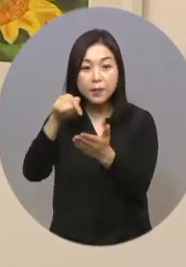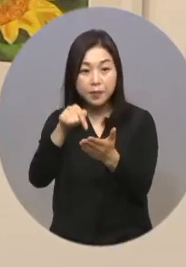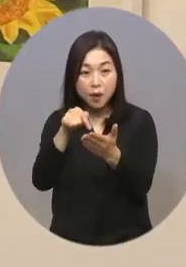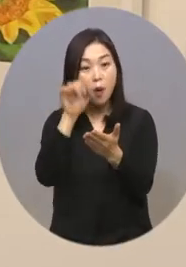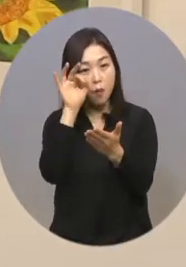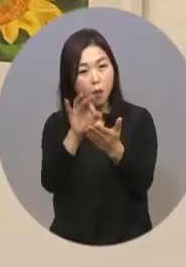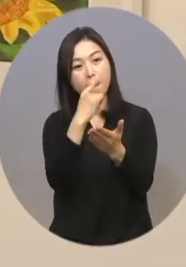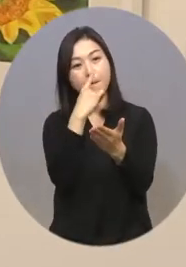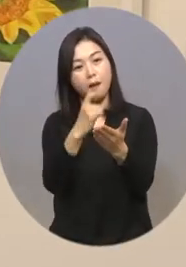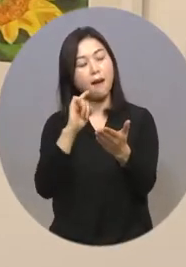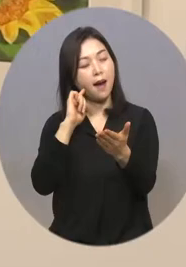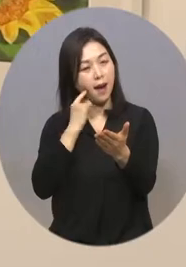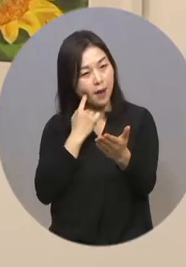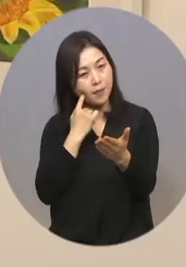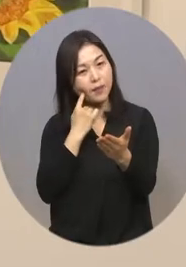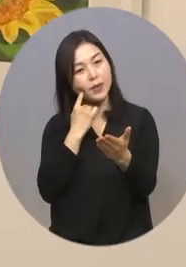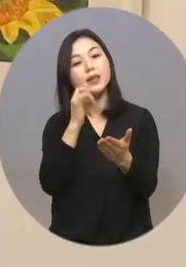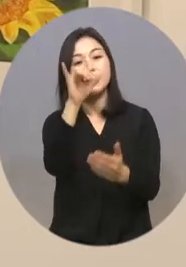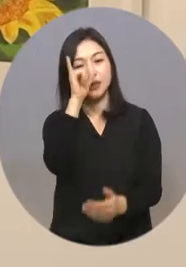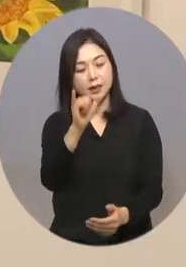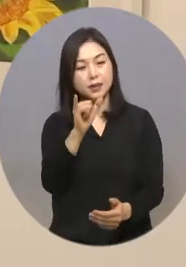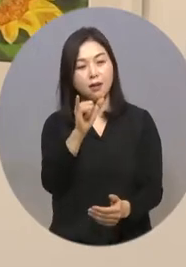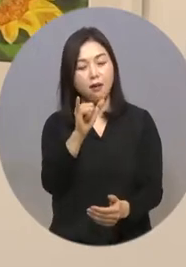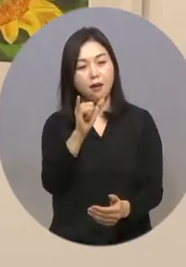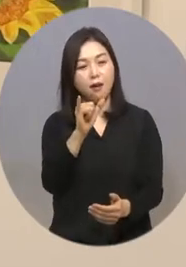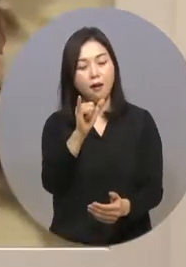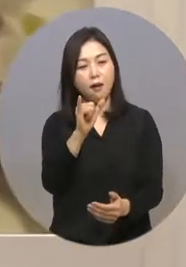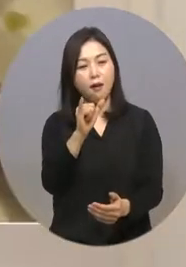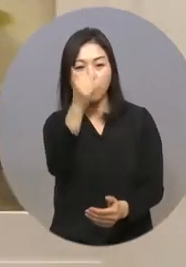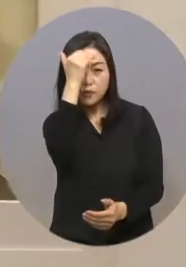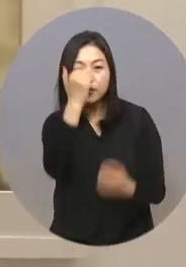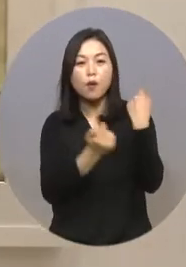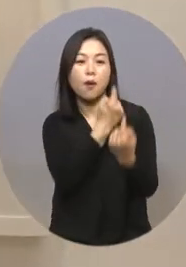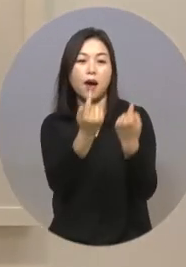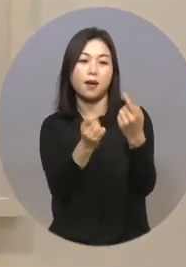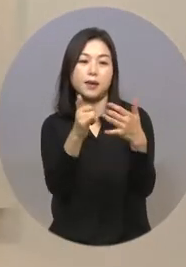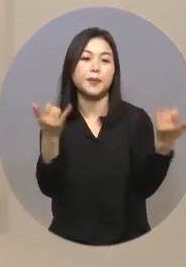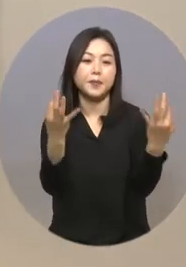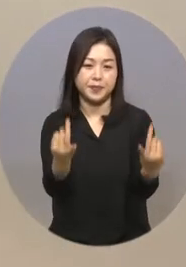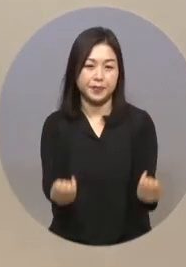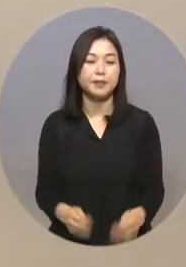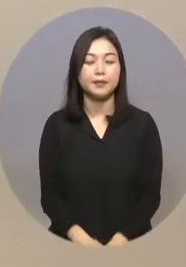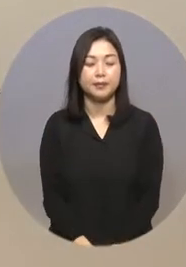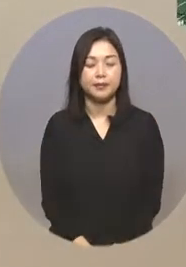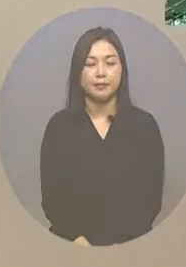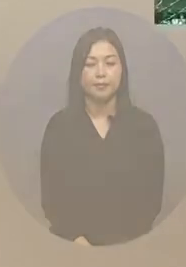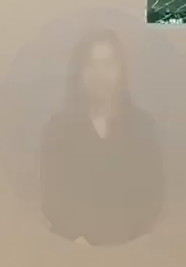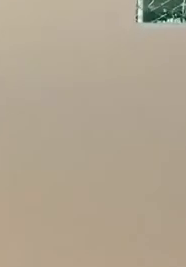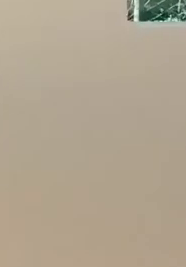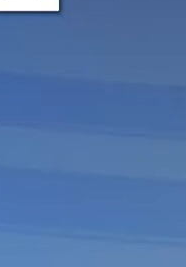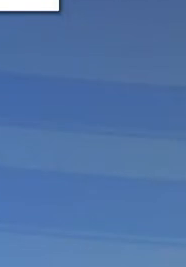아름다움이 더해져 관람객들을 다가서게 하고 있습니다 복지 tv 뉴스 이슈입니다